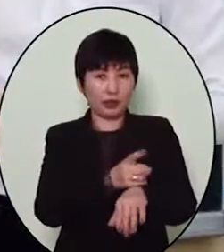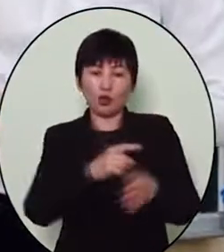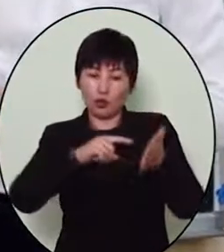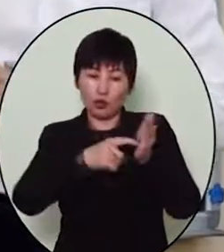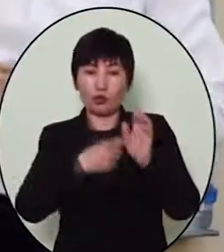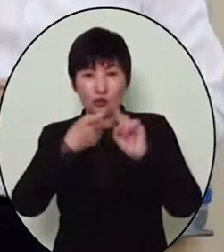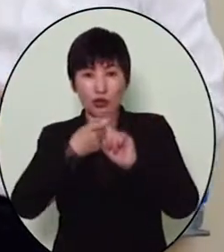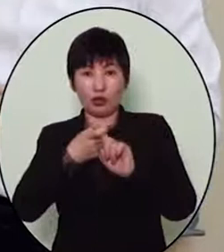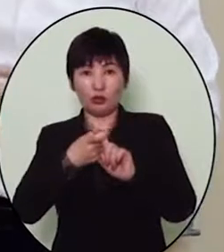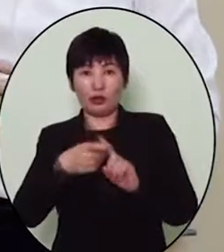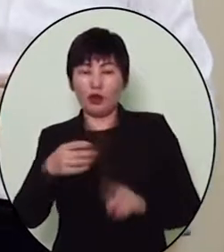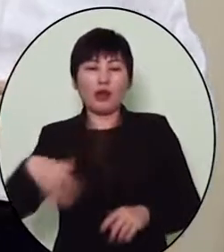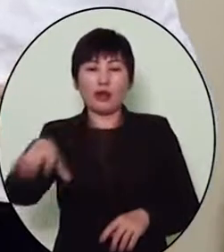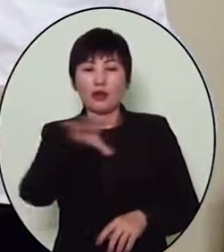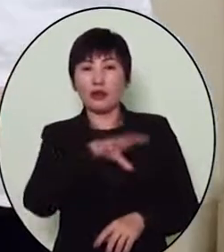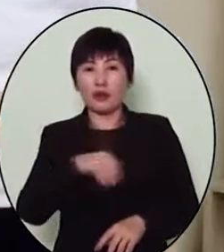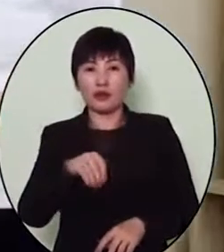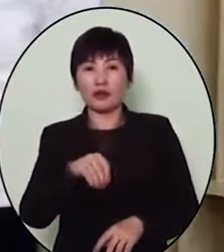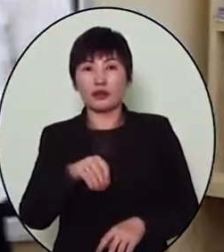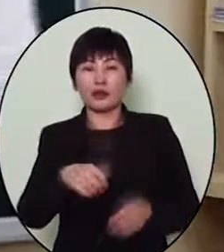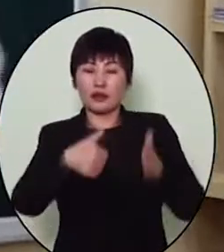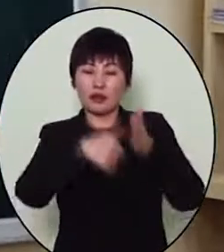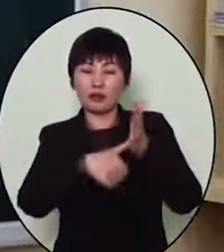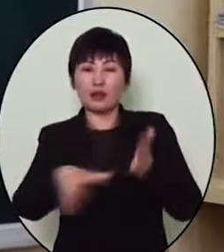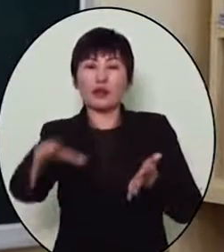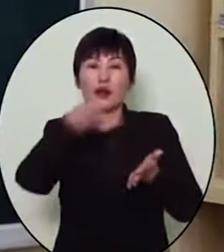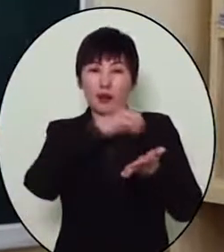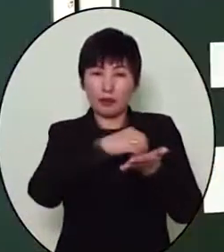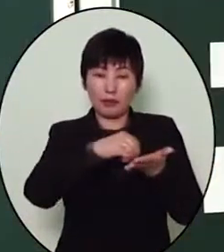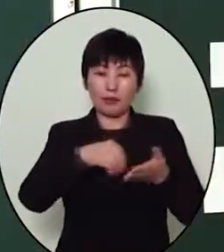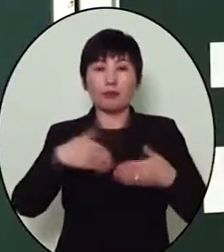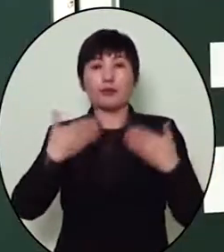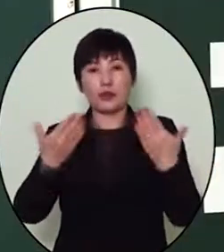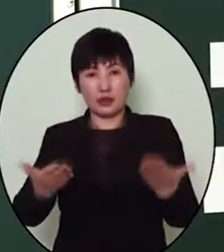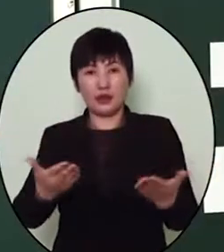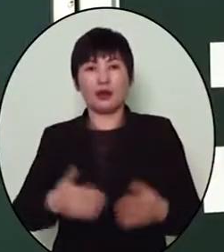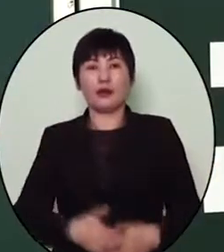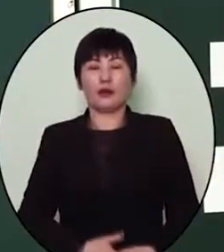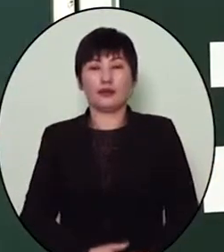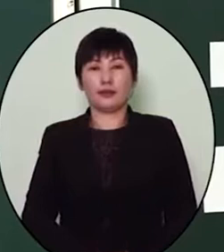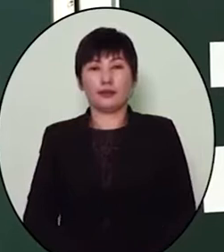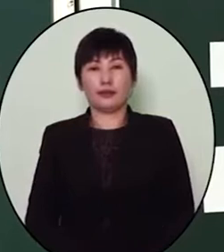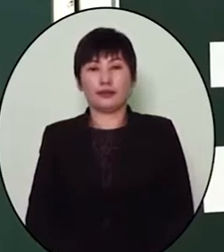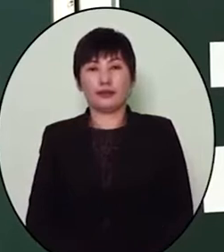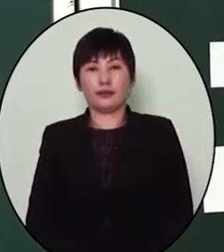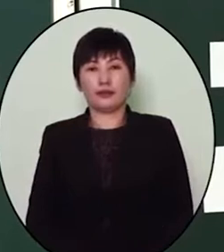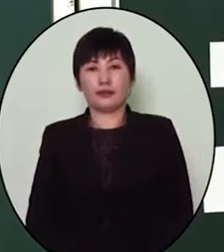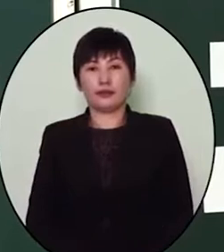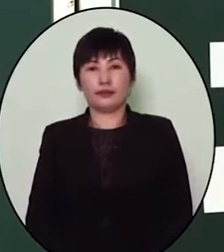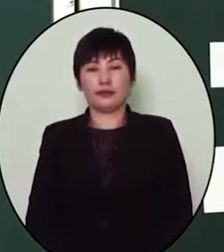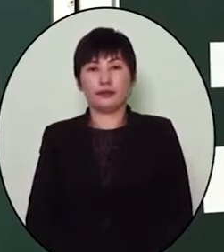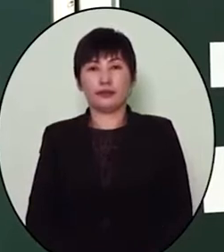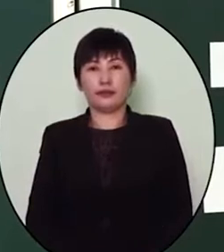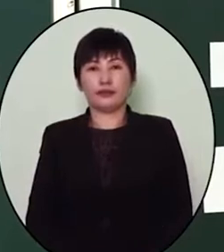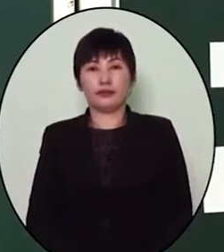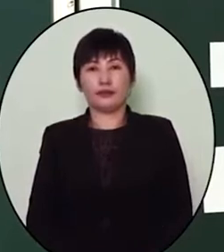байгаа. Тэгэхээр эдгээр хариултуудыг бүгдээрээ дэвтэртээ тэмдэглэж бичиж авцгаая.